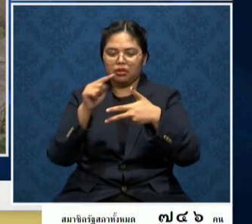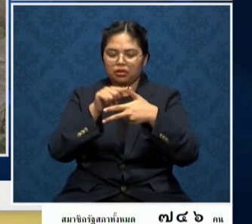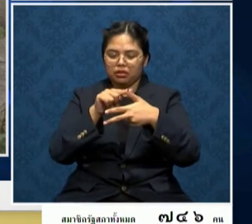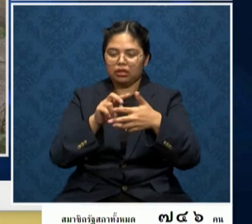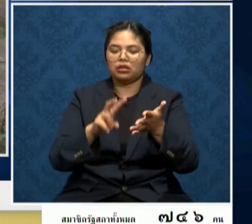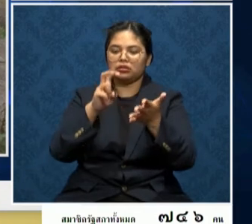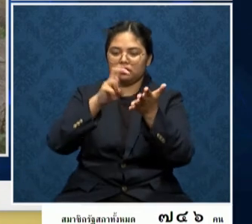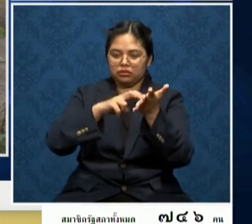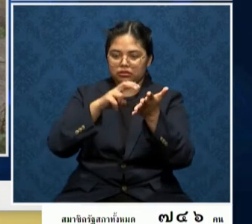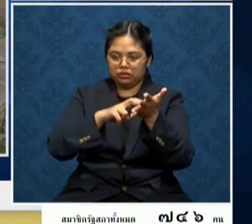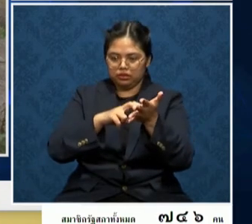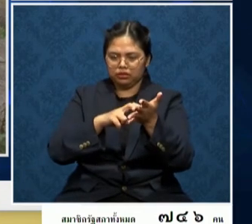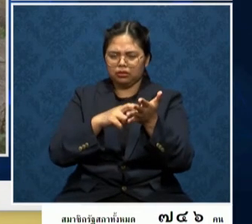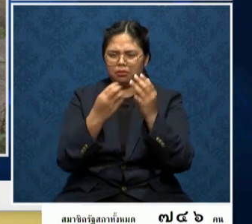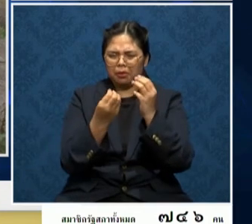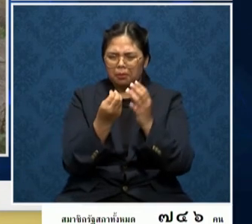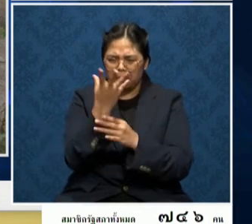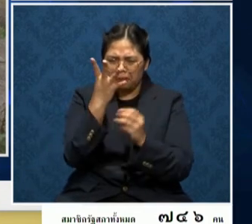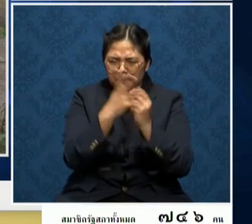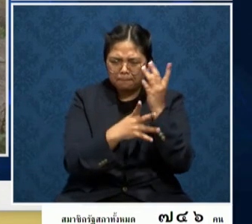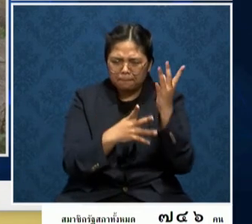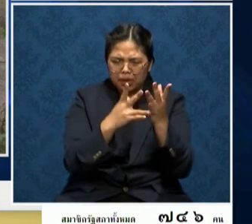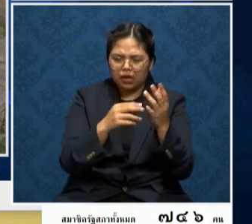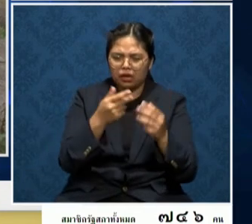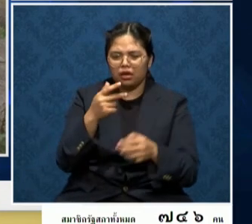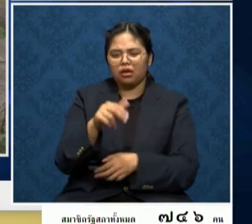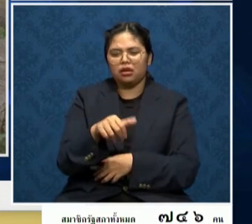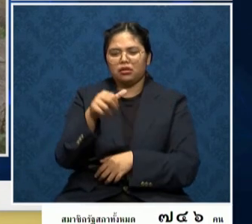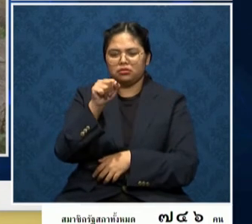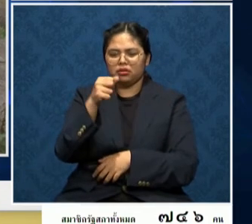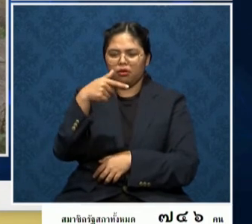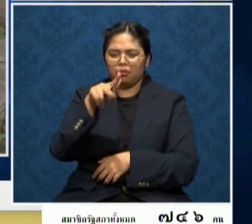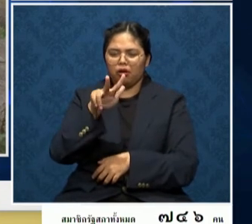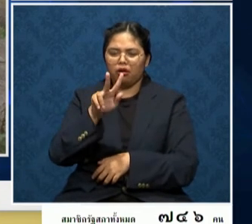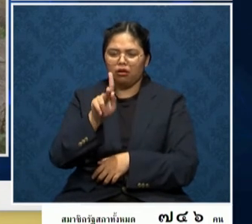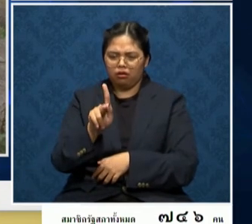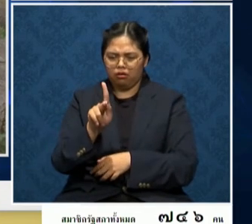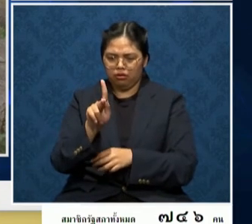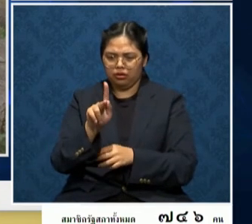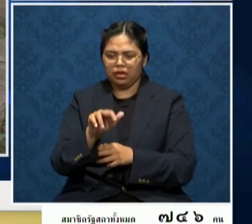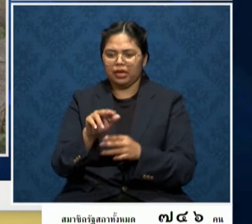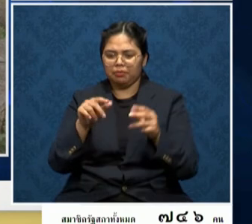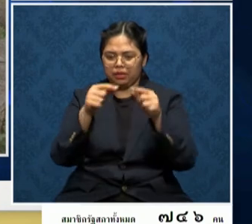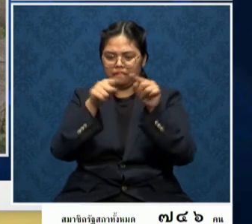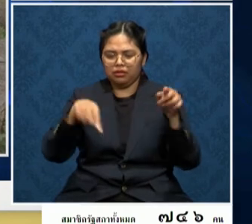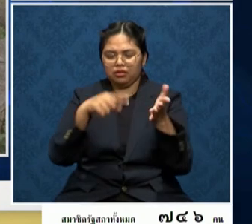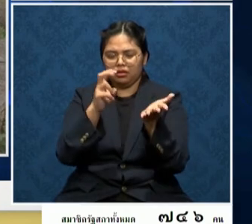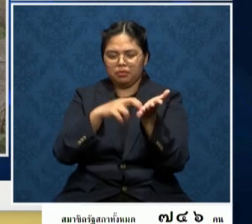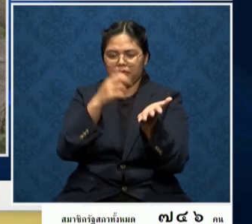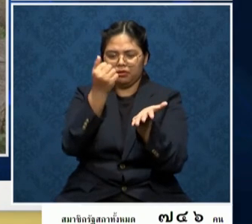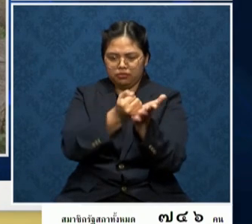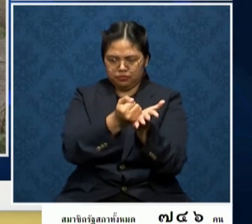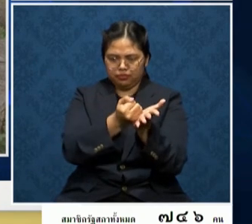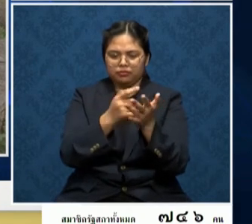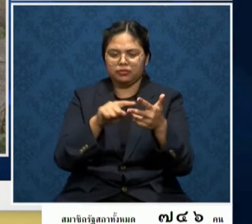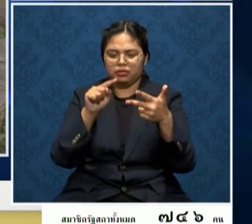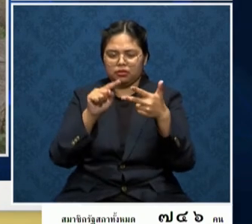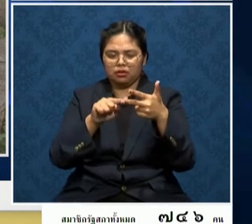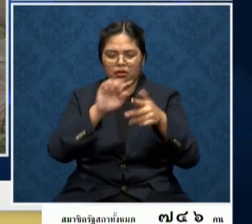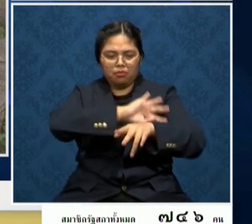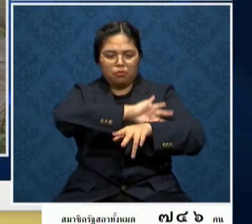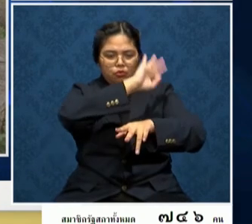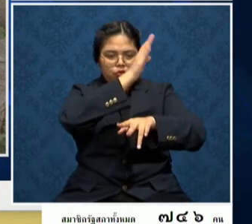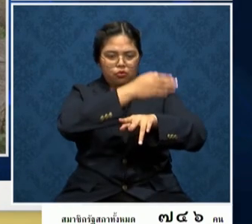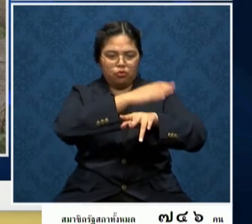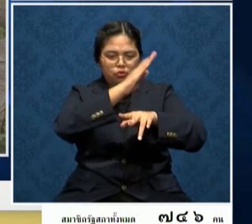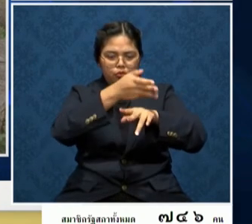ในพื้นที่ป่าเสื่อมๆแปลงสรรพากรให้เป็นโฉนดและปลูกป่าในที่ดินทำกินบนพื้นที่สูงโดยเฉพาะ